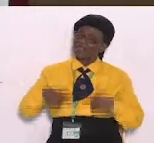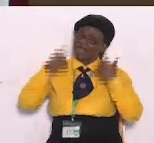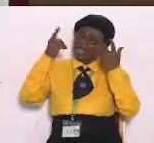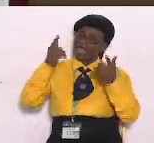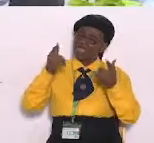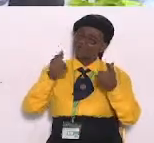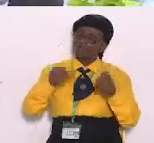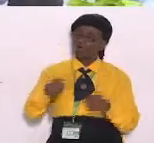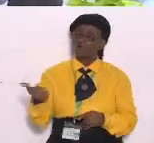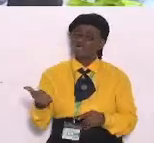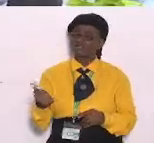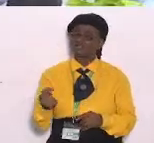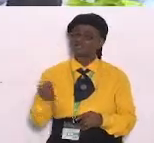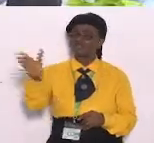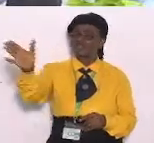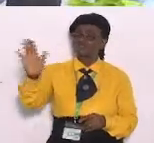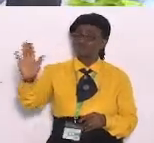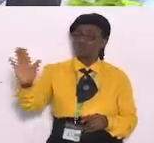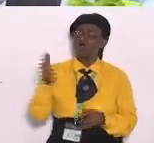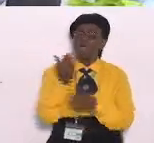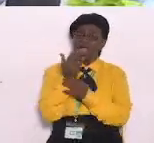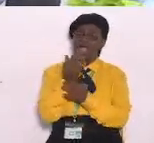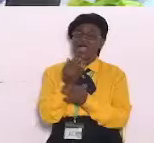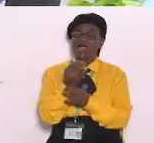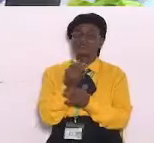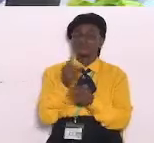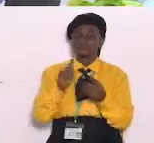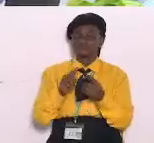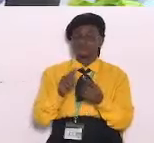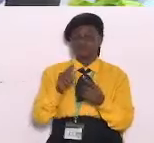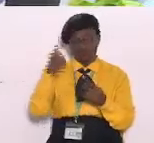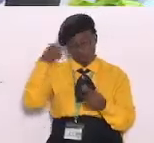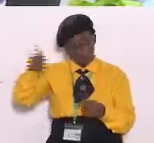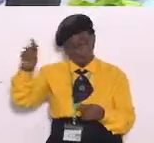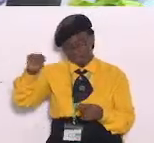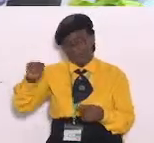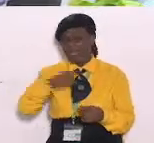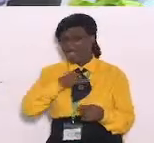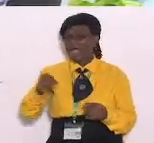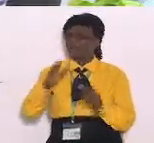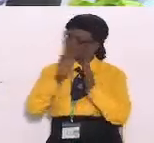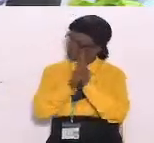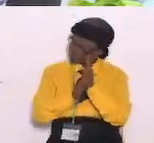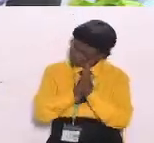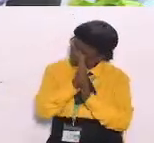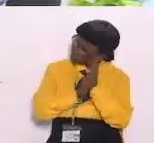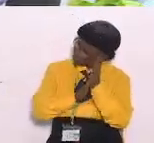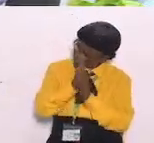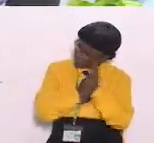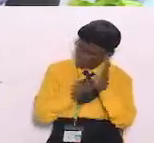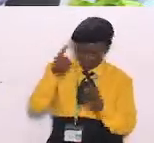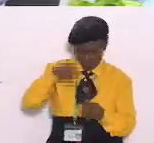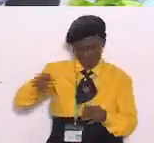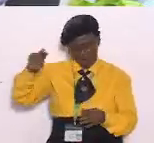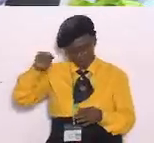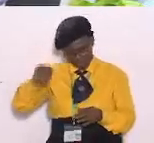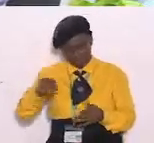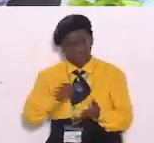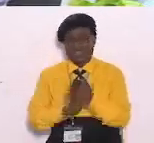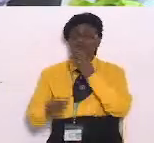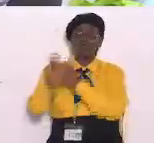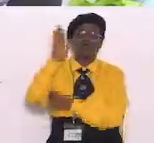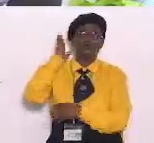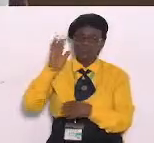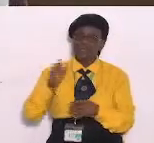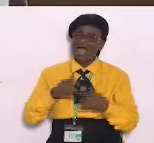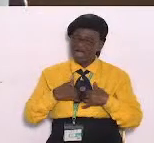Jésus les restes n'ont qu'à attendre leur mains vers eux prie pour eux intercède pour eux demande